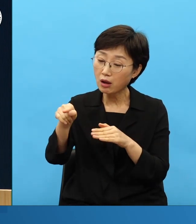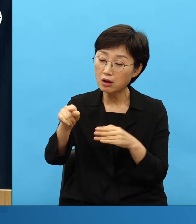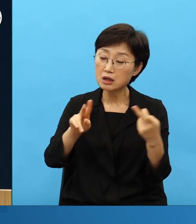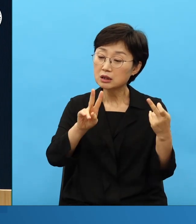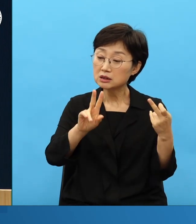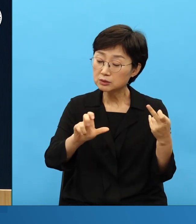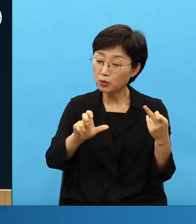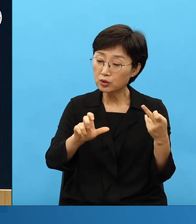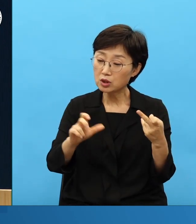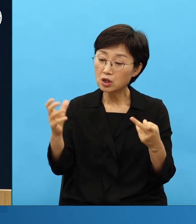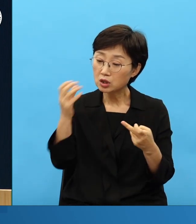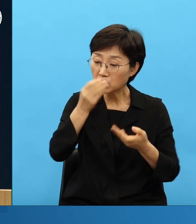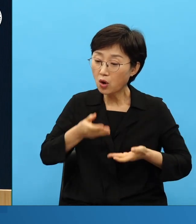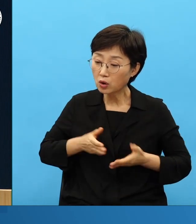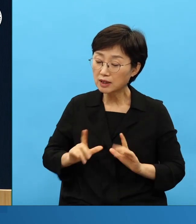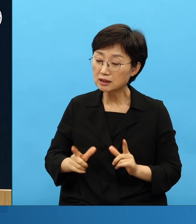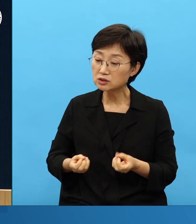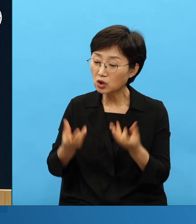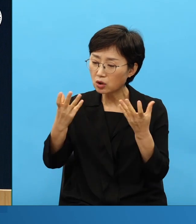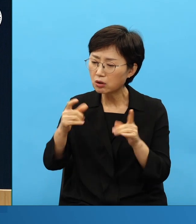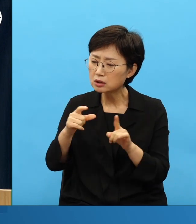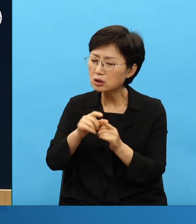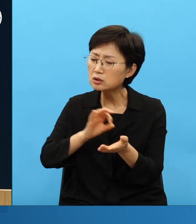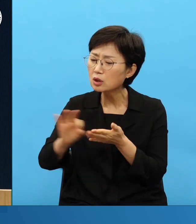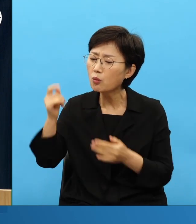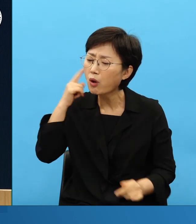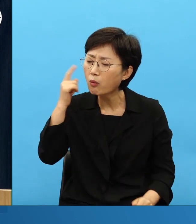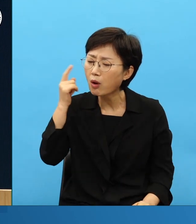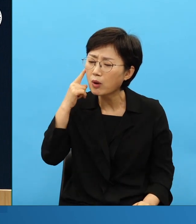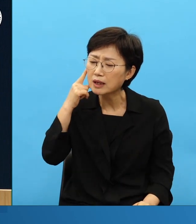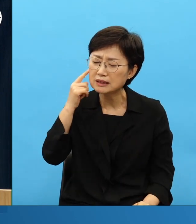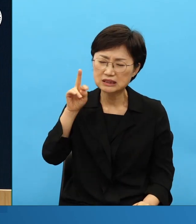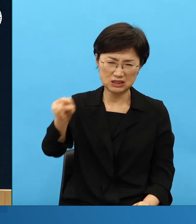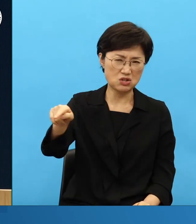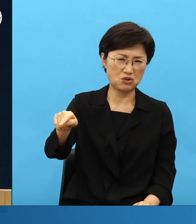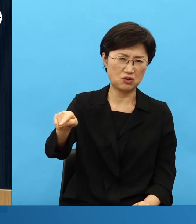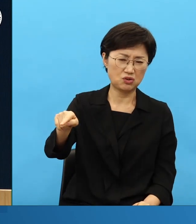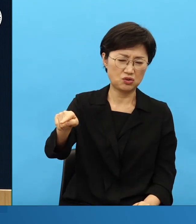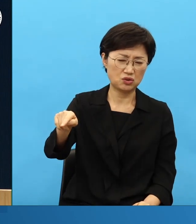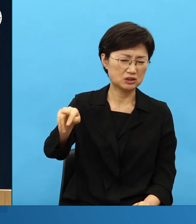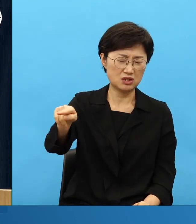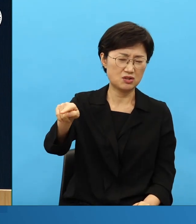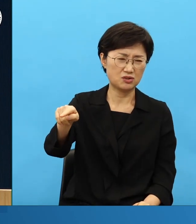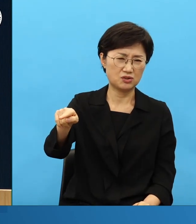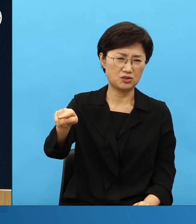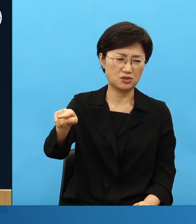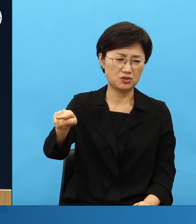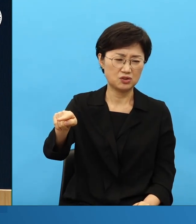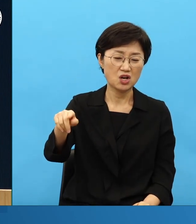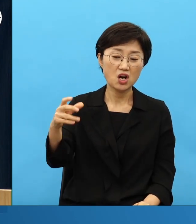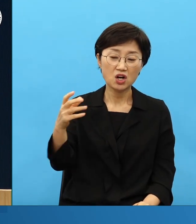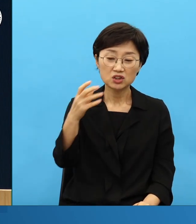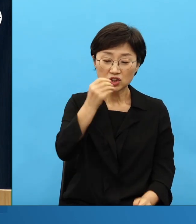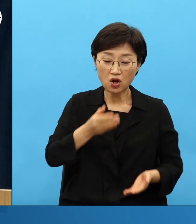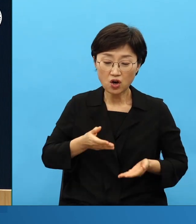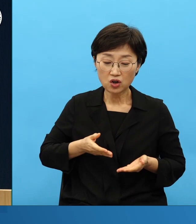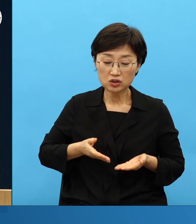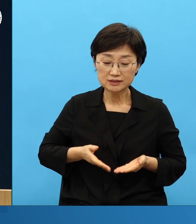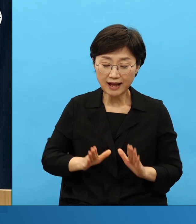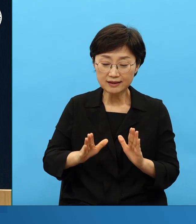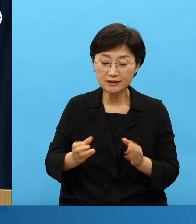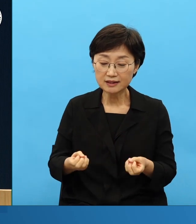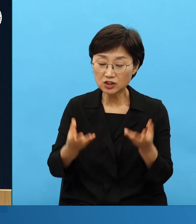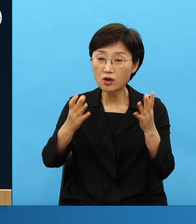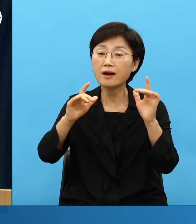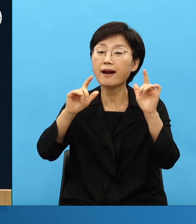does a church insist that December 25th is Christmas Day? 자세히 또 써놨어요. 성탄절이 아니고 그날은